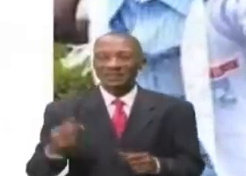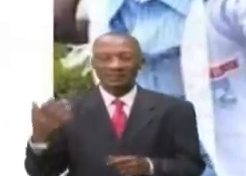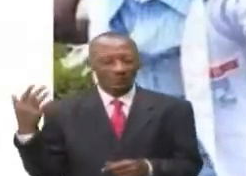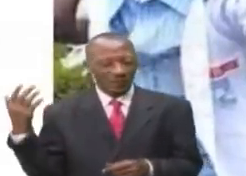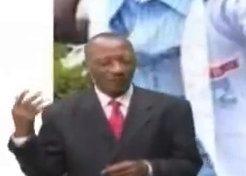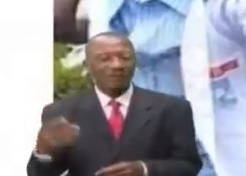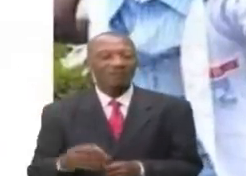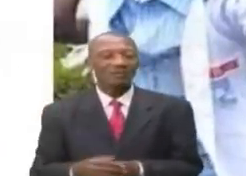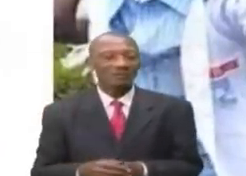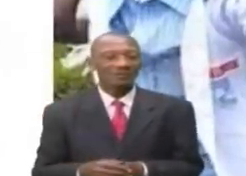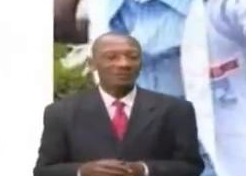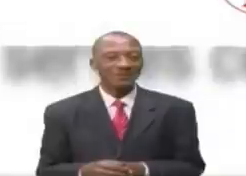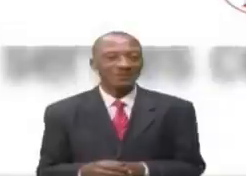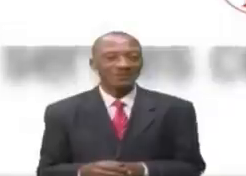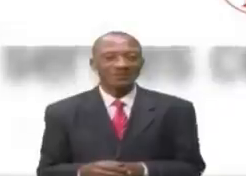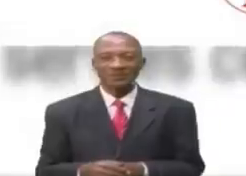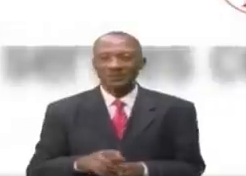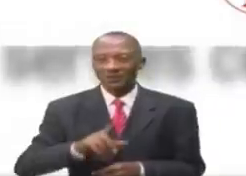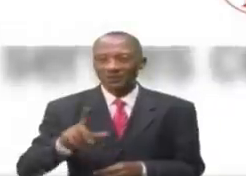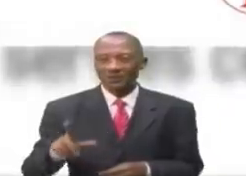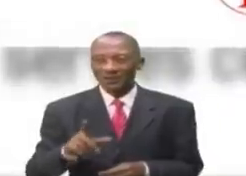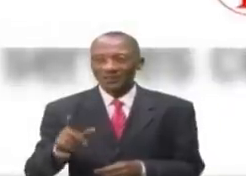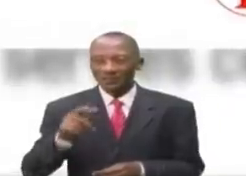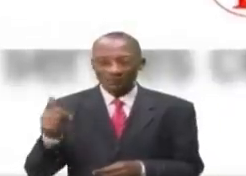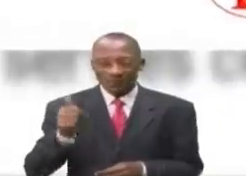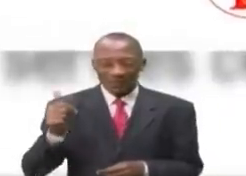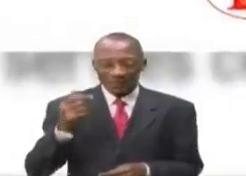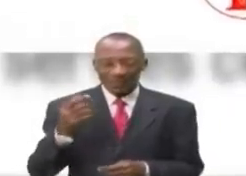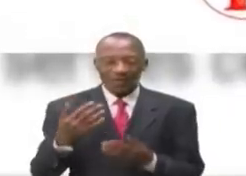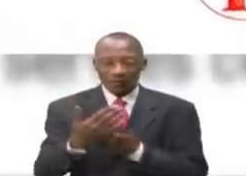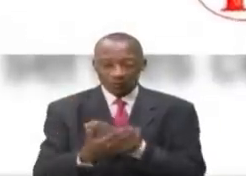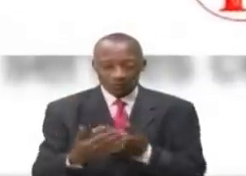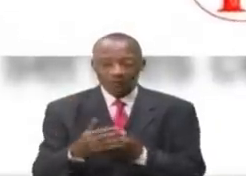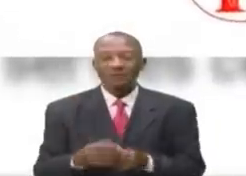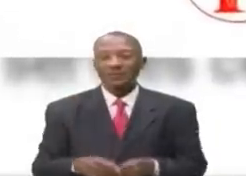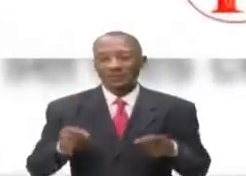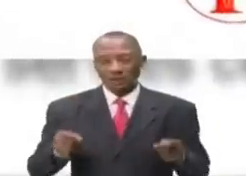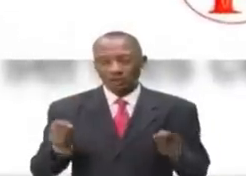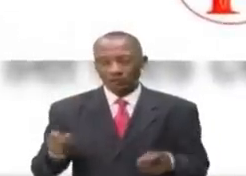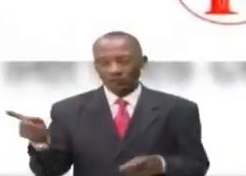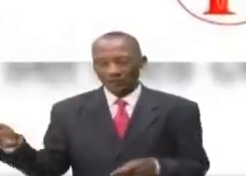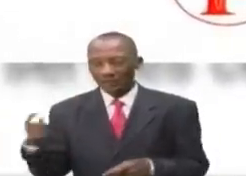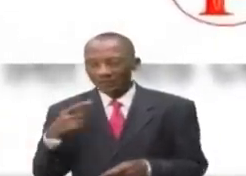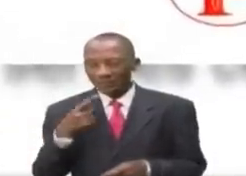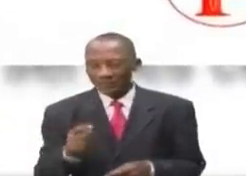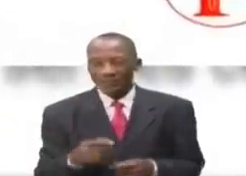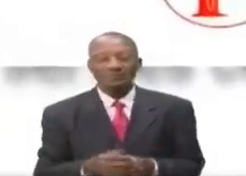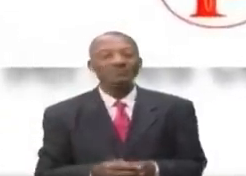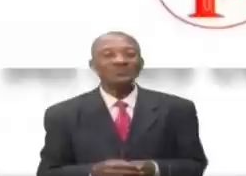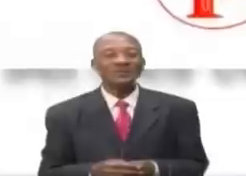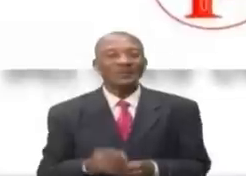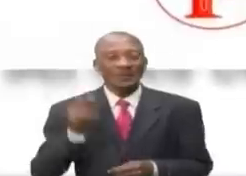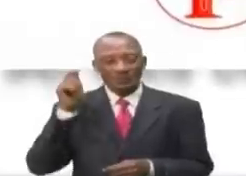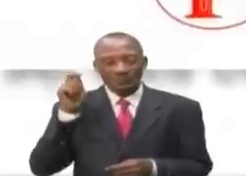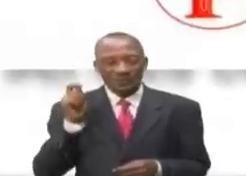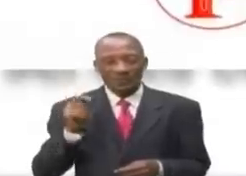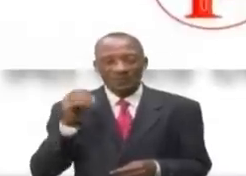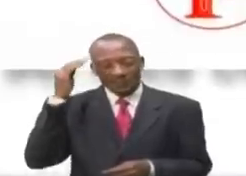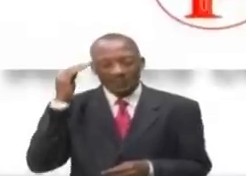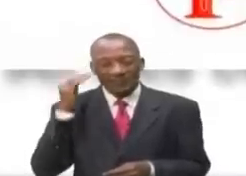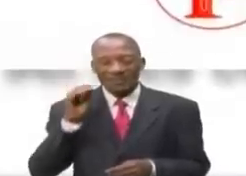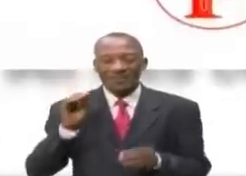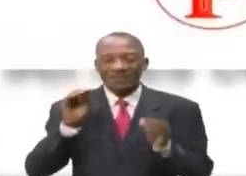lundi 21 août, annonce le potentiel. C'est le ministre de l'enseignement primaire, secondaire et technique, Tony